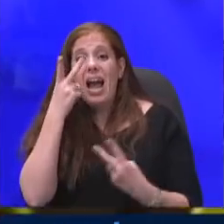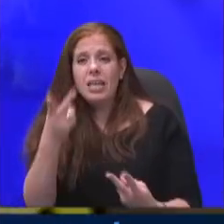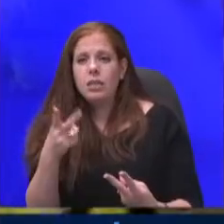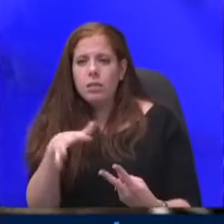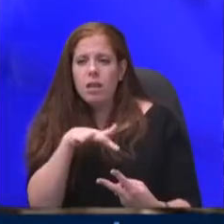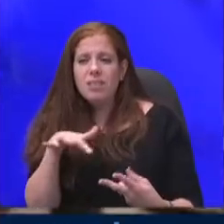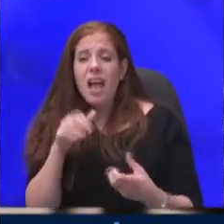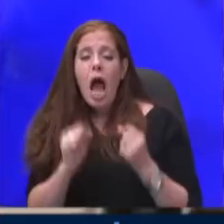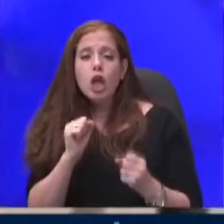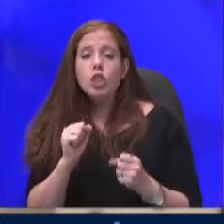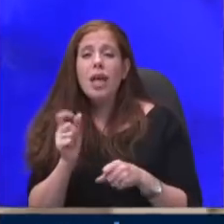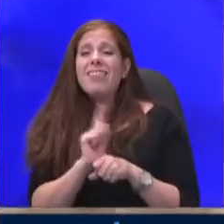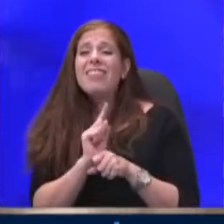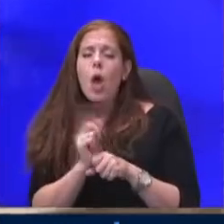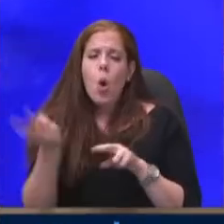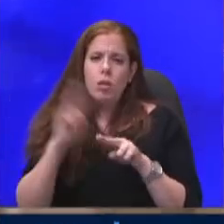האירוע.